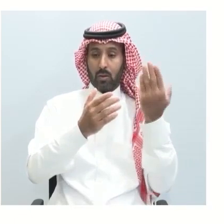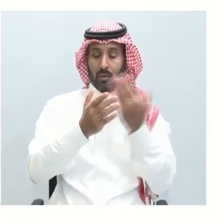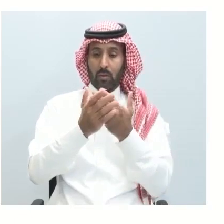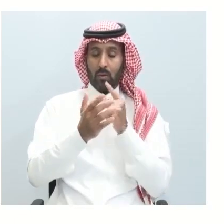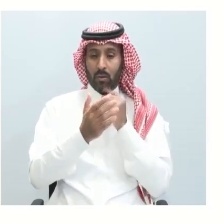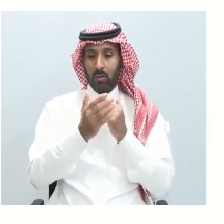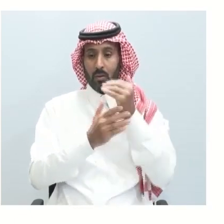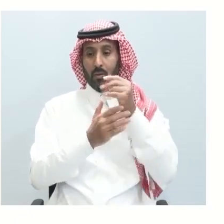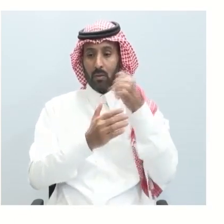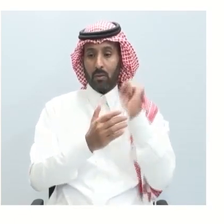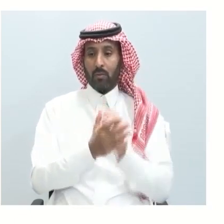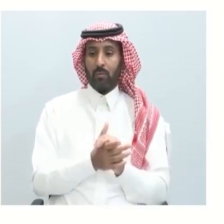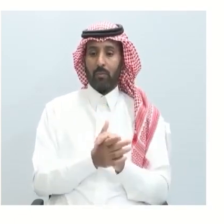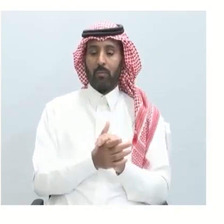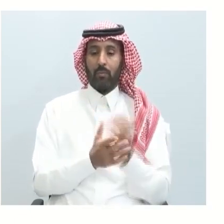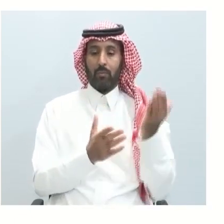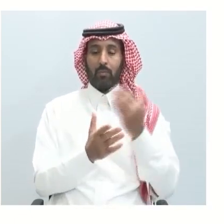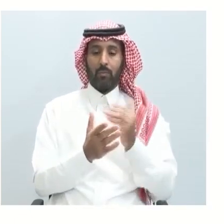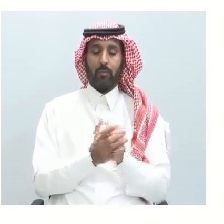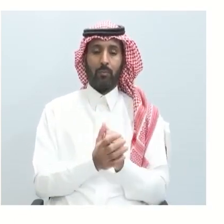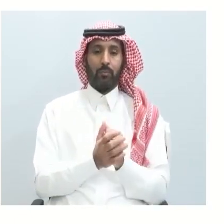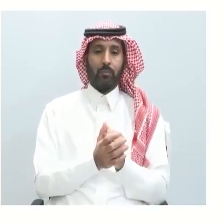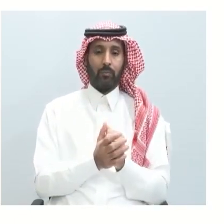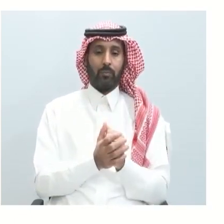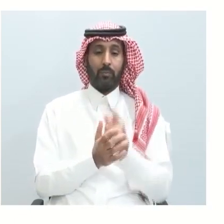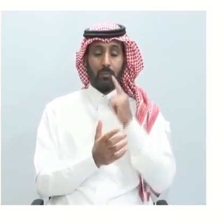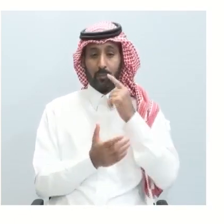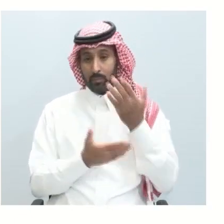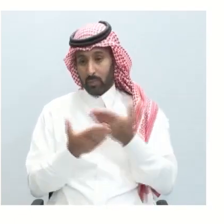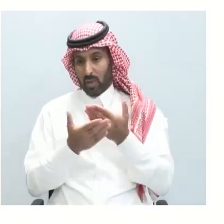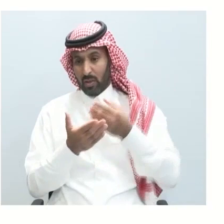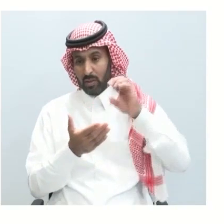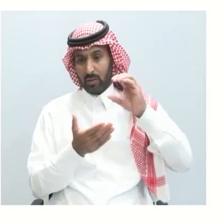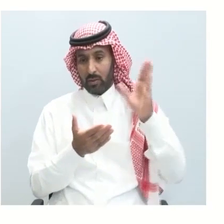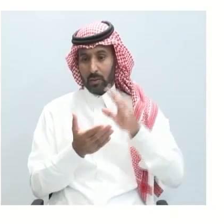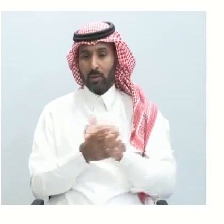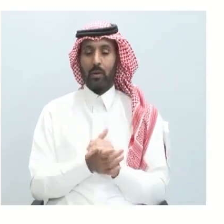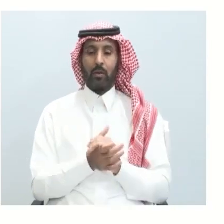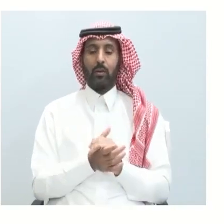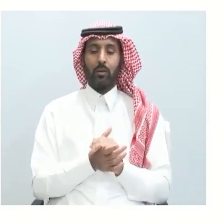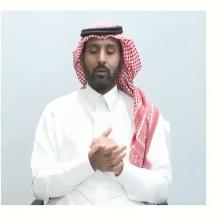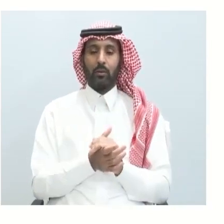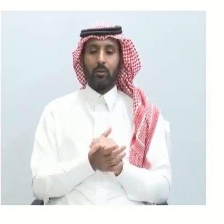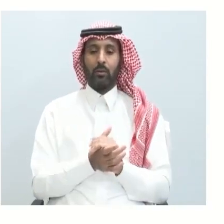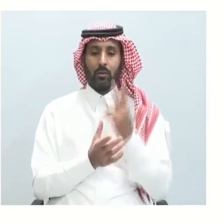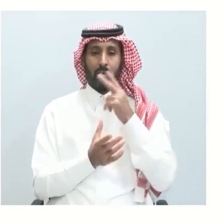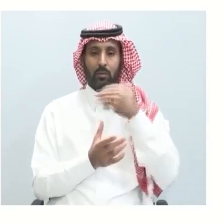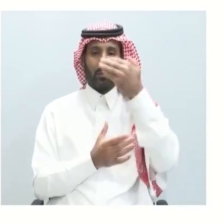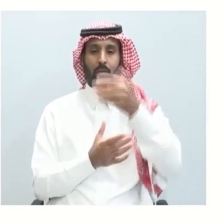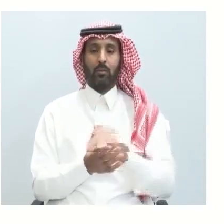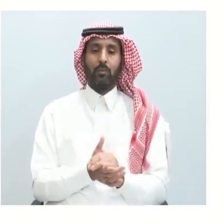اذا رفع لي اثنين التفاعل س انظر